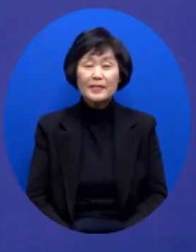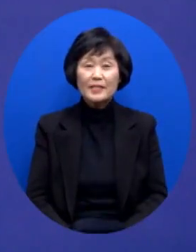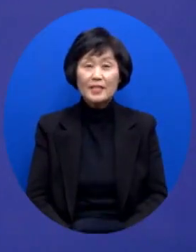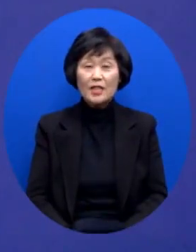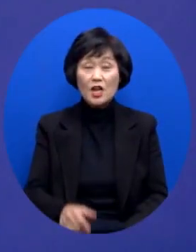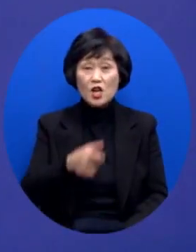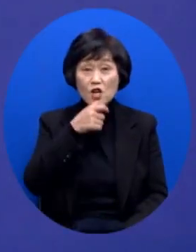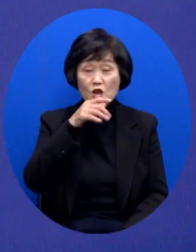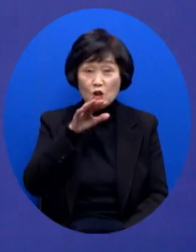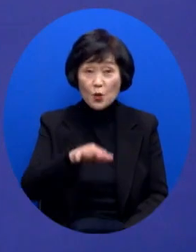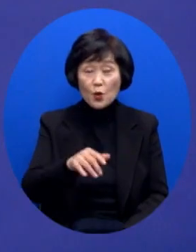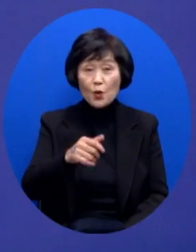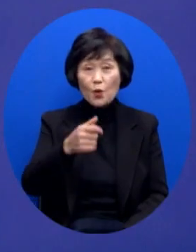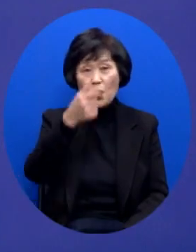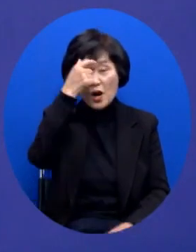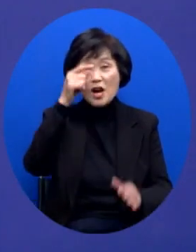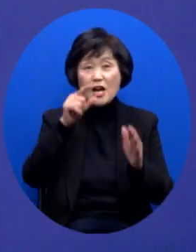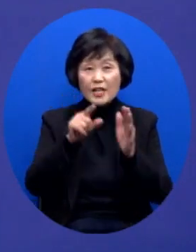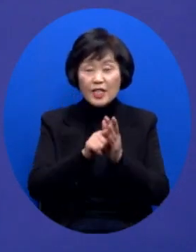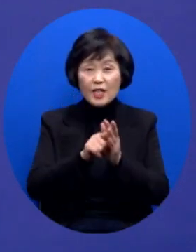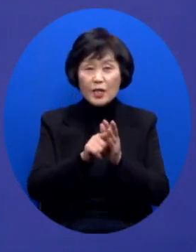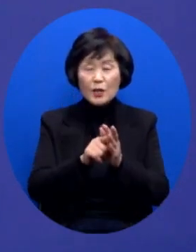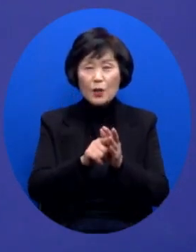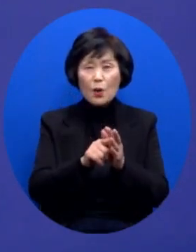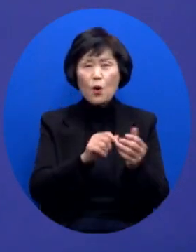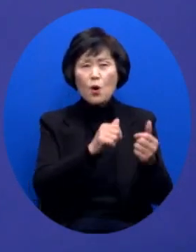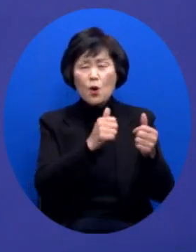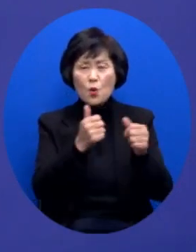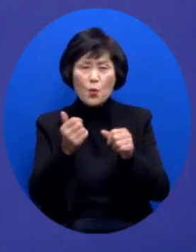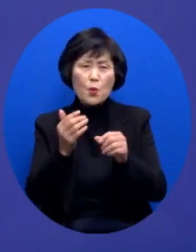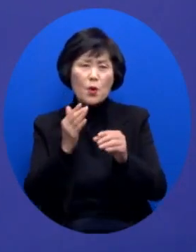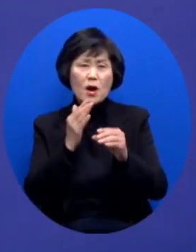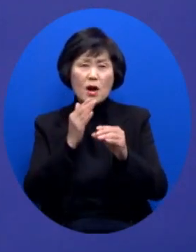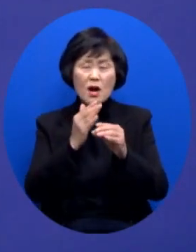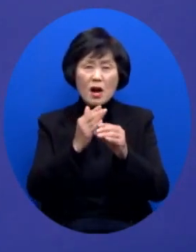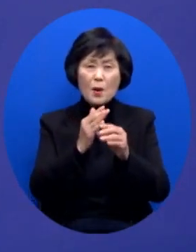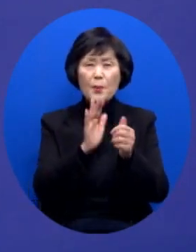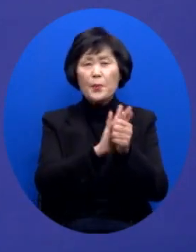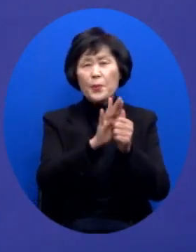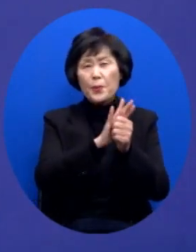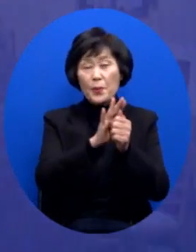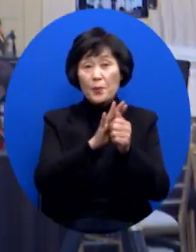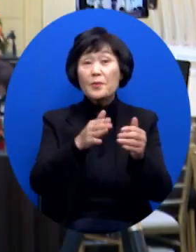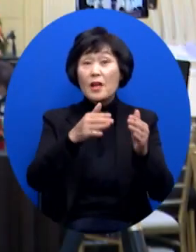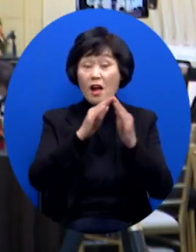수원 기독 호스피스회가 창립 25주년을 맞아 초청 강연회를 가졌습니다.